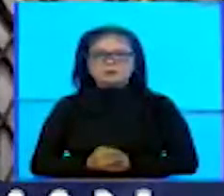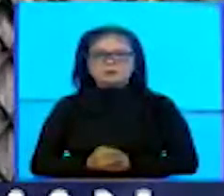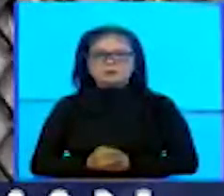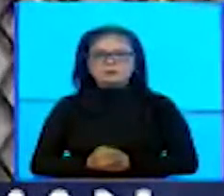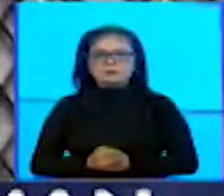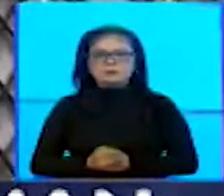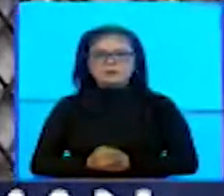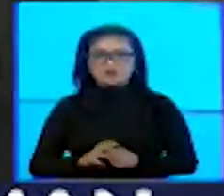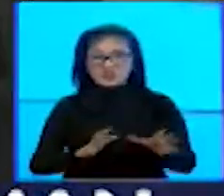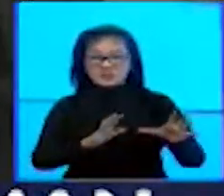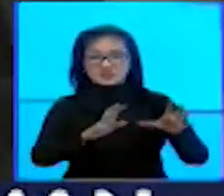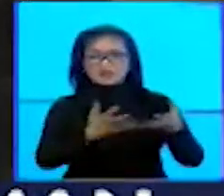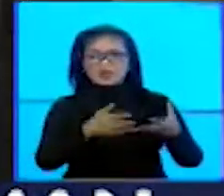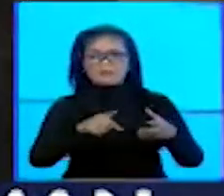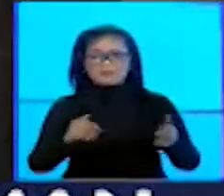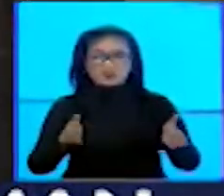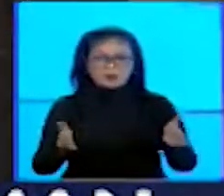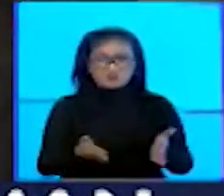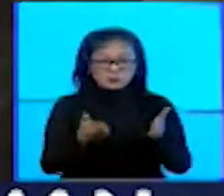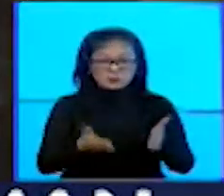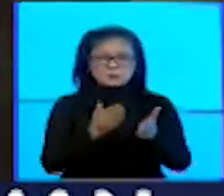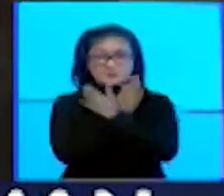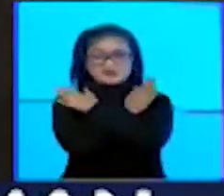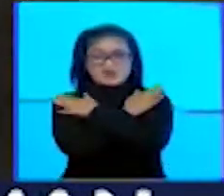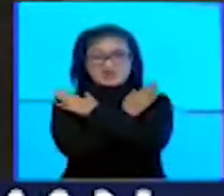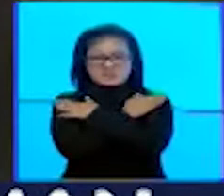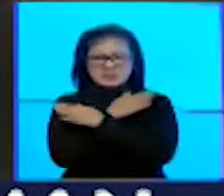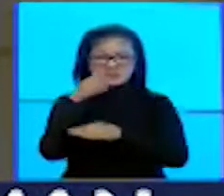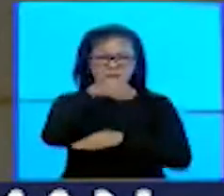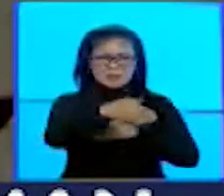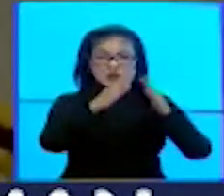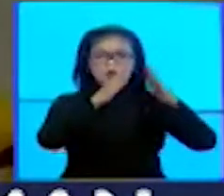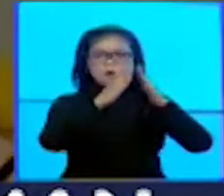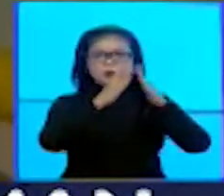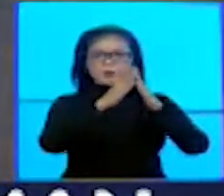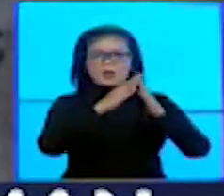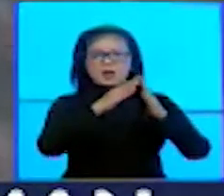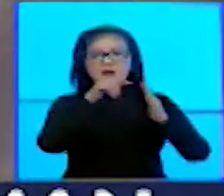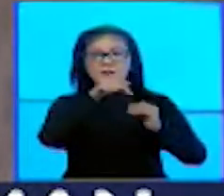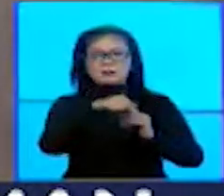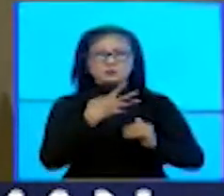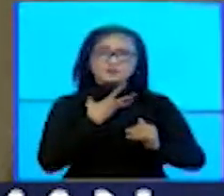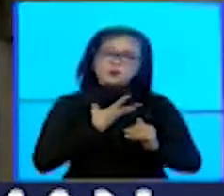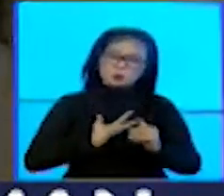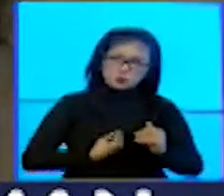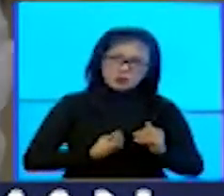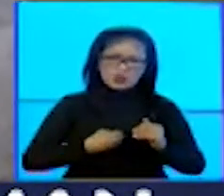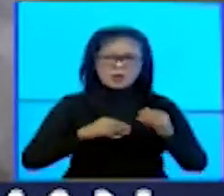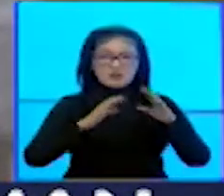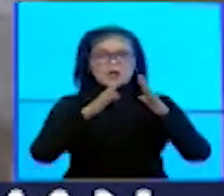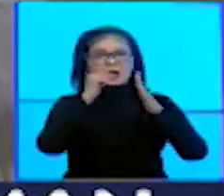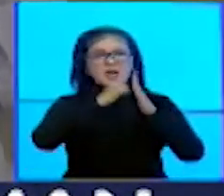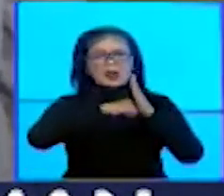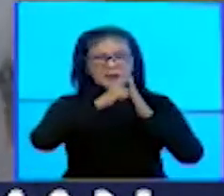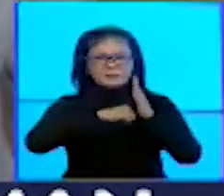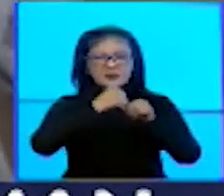Tim pemulasaraan Posko Monas tiba di rumah duka di kawasan Kelapa Gading, Jakarta Utara, Kamis sore. Korban